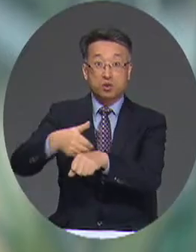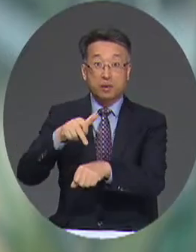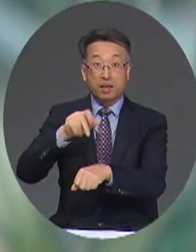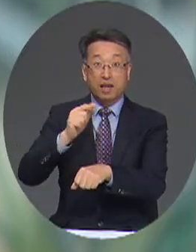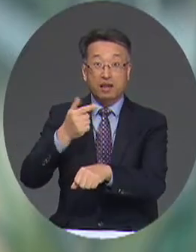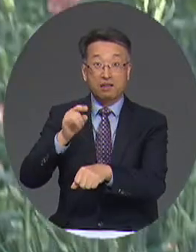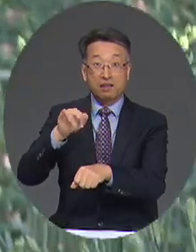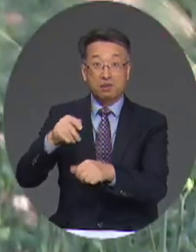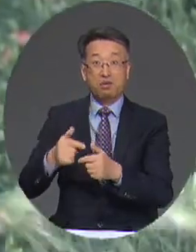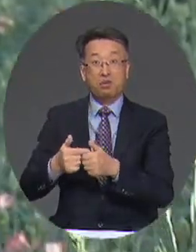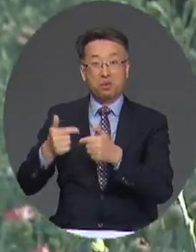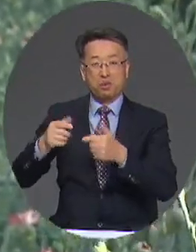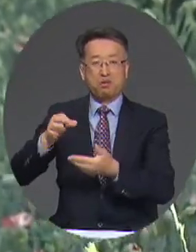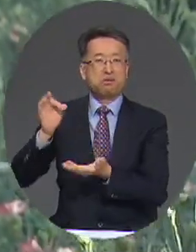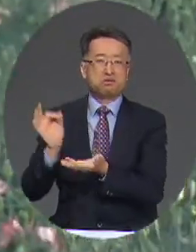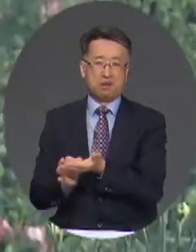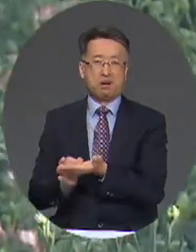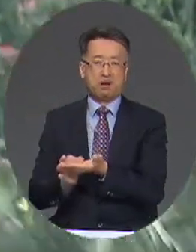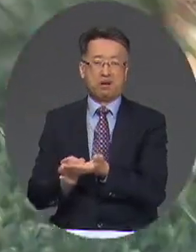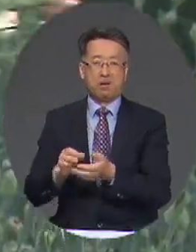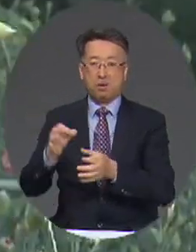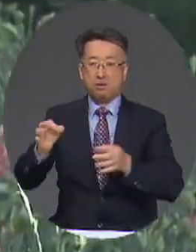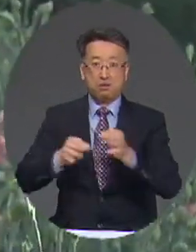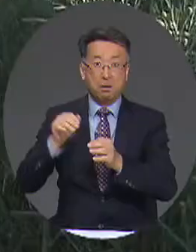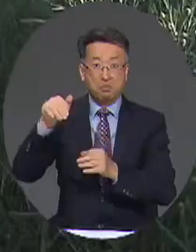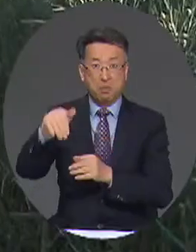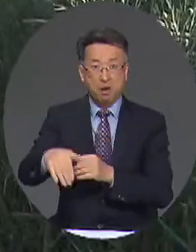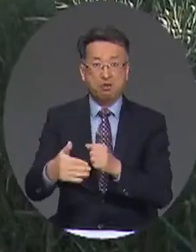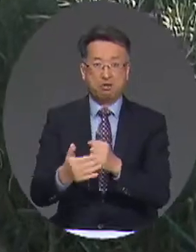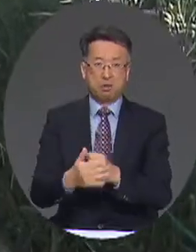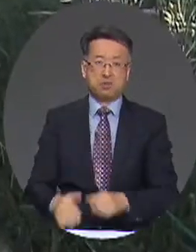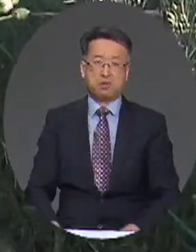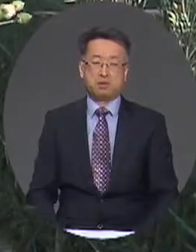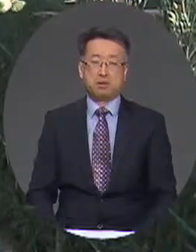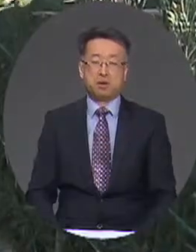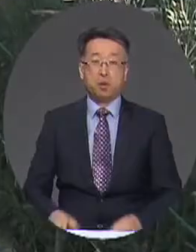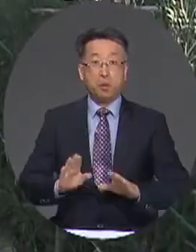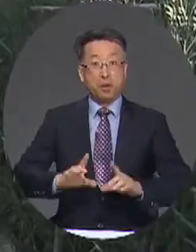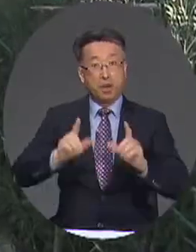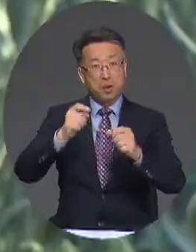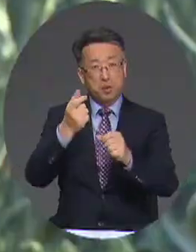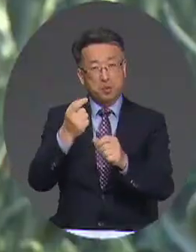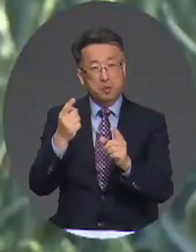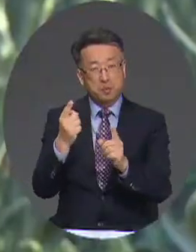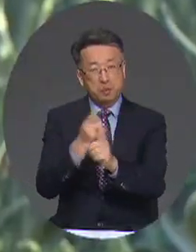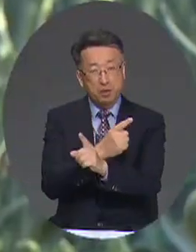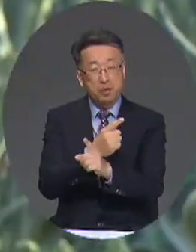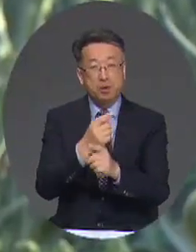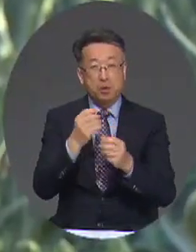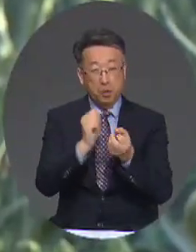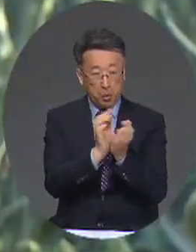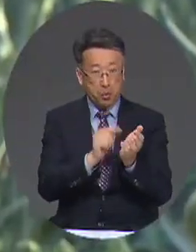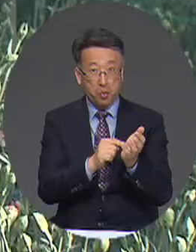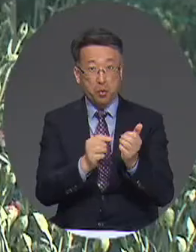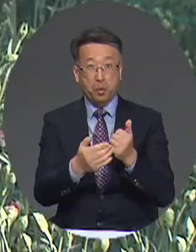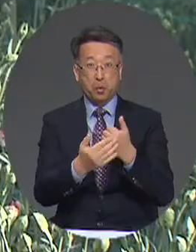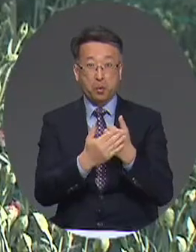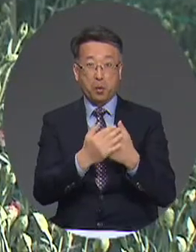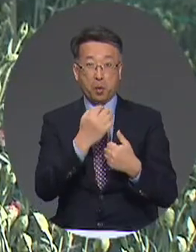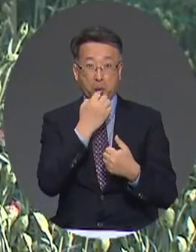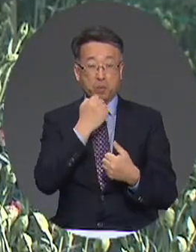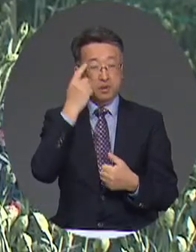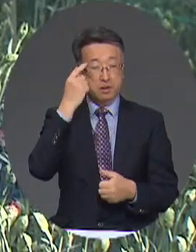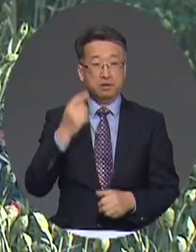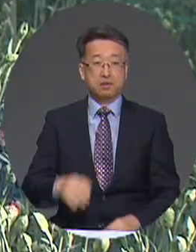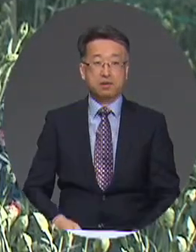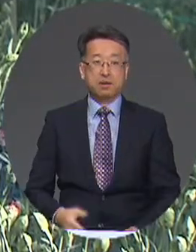카네이션이 늘면서 제값을 못 받는 데다 경기도 어렵기 때문인데 올해는 조금 나아지길 기대하고 있습니다. 저만